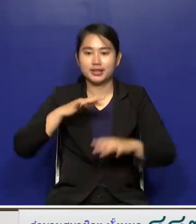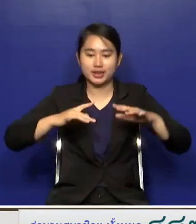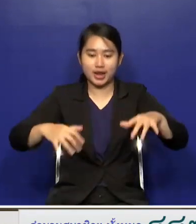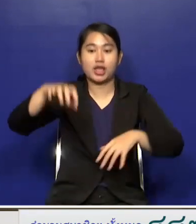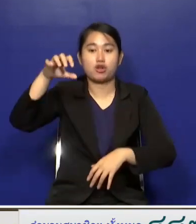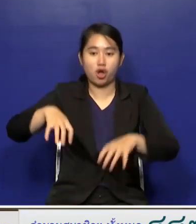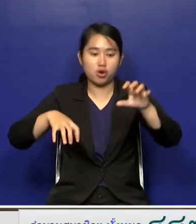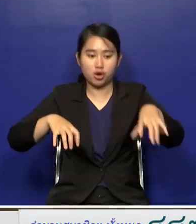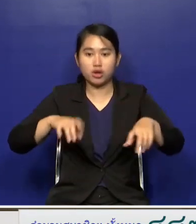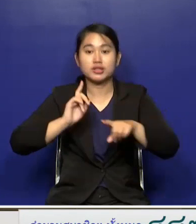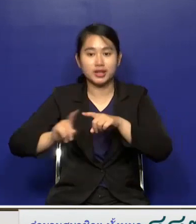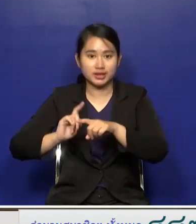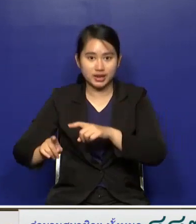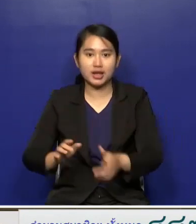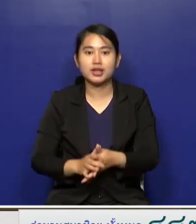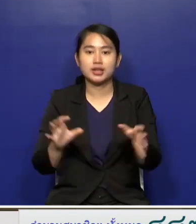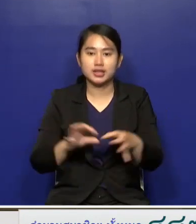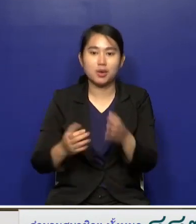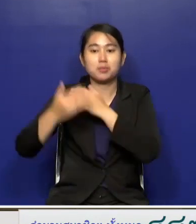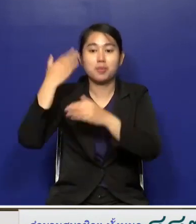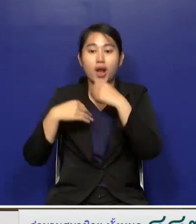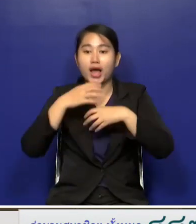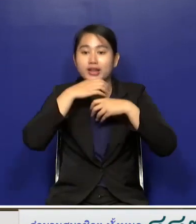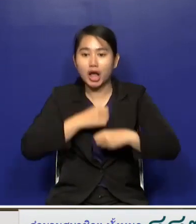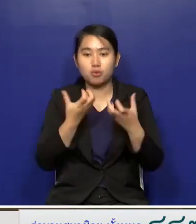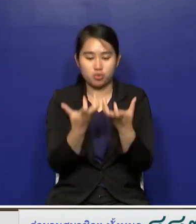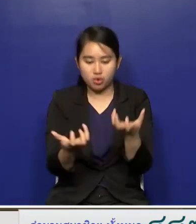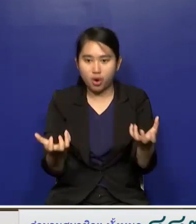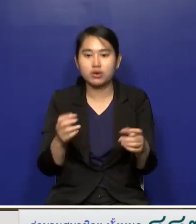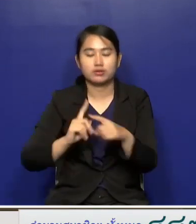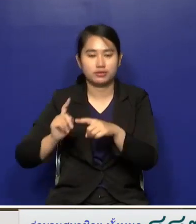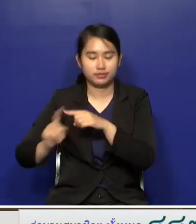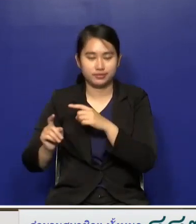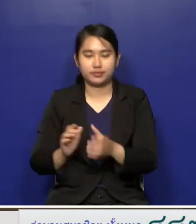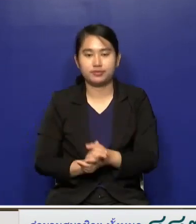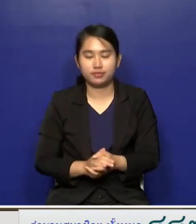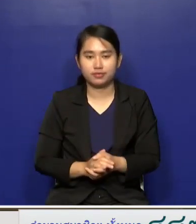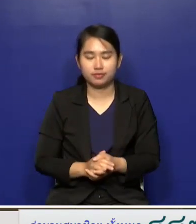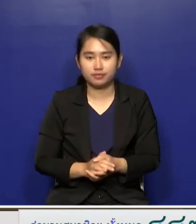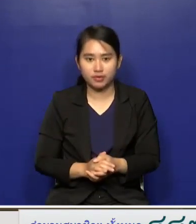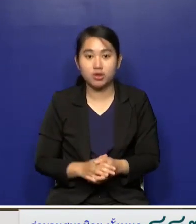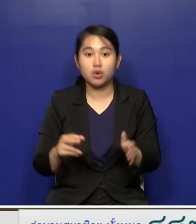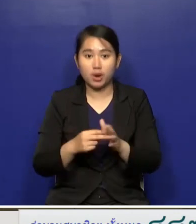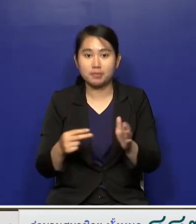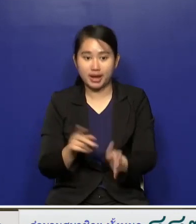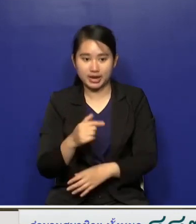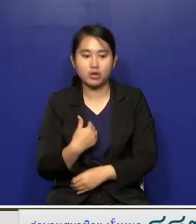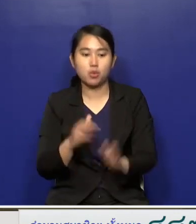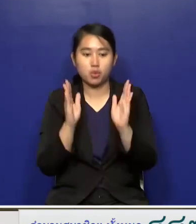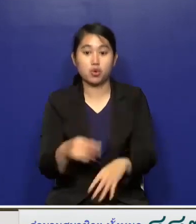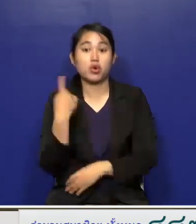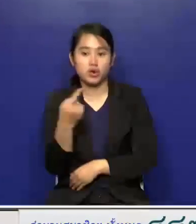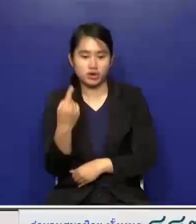ยากรทางวัฒนธรรมโบราณสถานโบราณวัตถุสิ่งเหล่านี้สามารถดึงดูดนักท่องเที่ยวเข้า